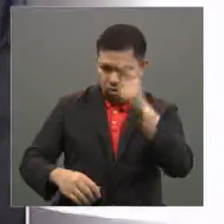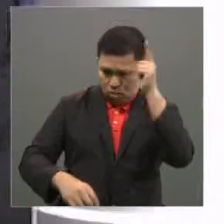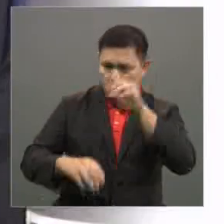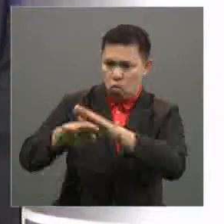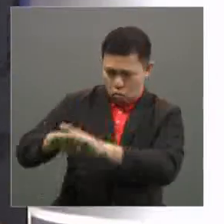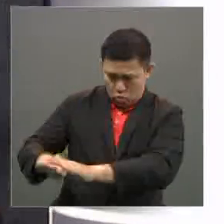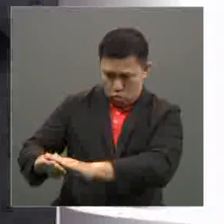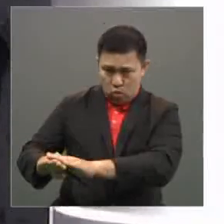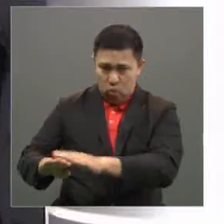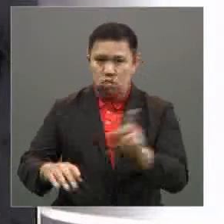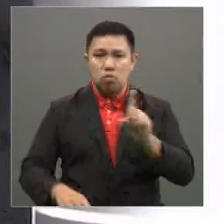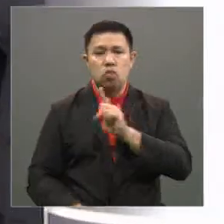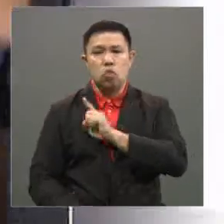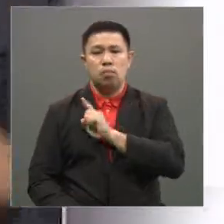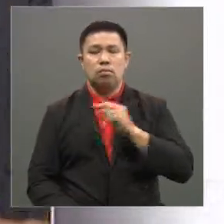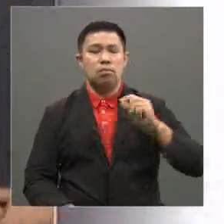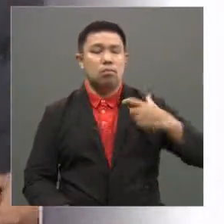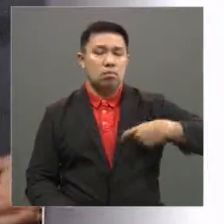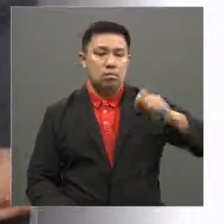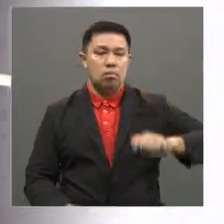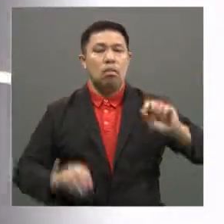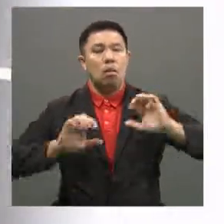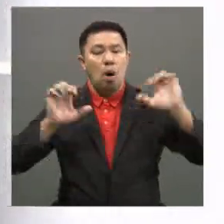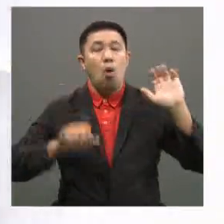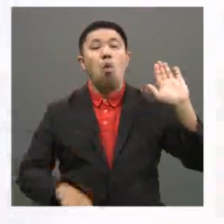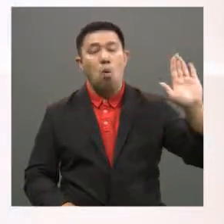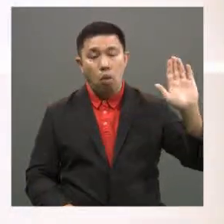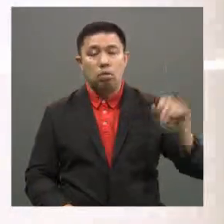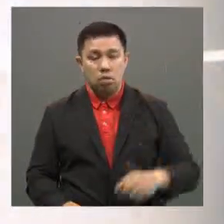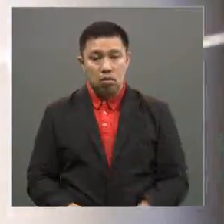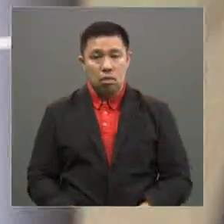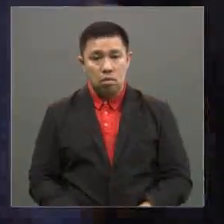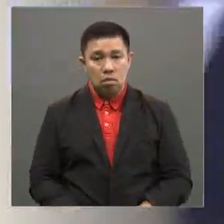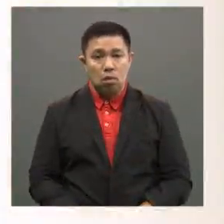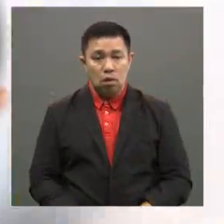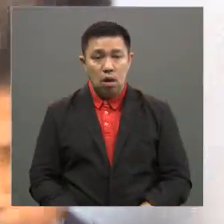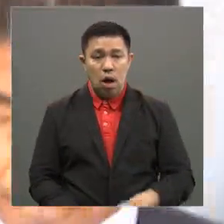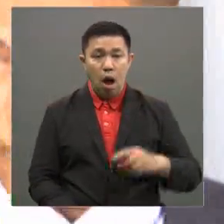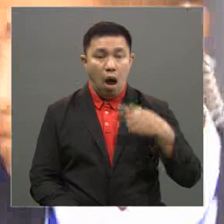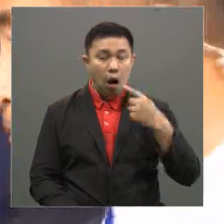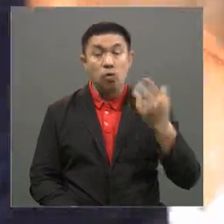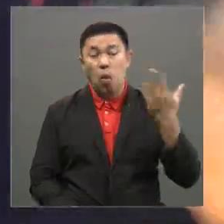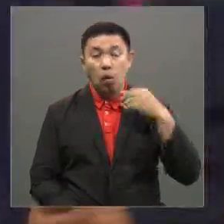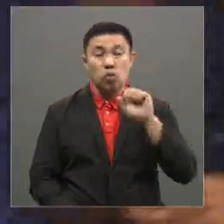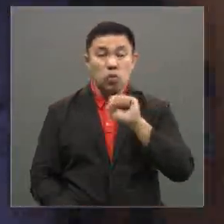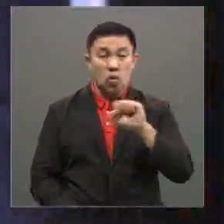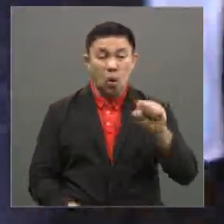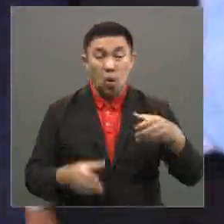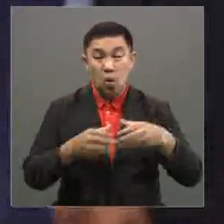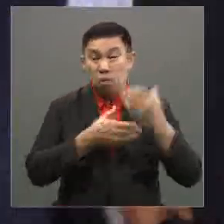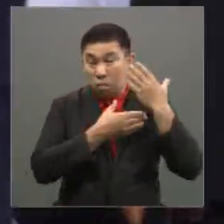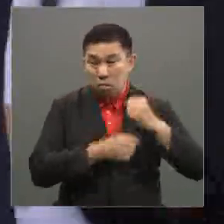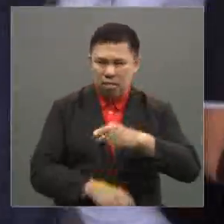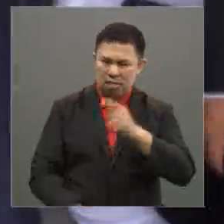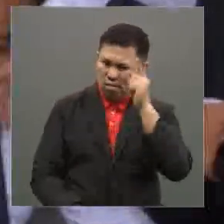ป็นอำนาจหน้าที่ของอัยการนะคะทีนี้เมื่อถามถึงกรณีที่นายวัชระเพชรทองอดีตส.ส.พรรคประชาธิปัตย์ตั้งข้อสงสัยว่าน